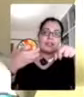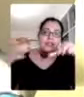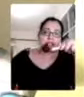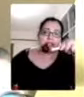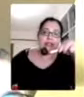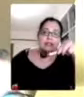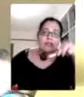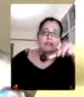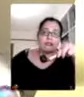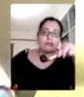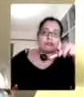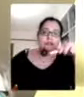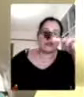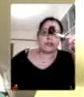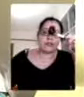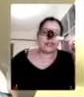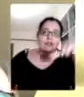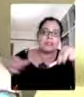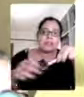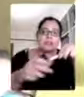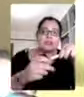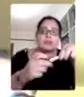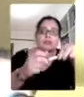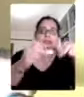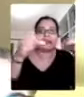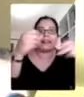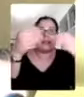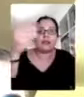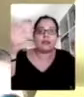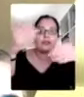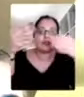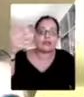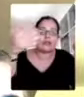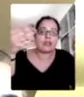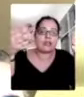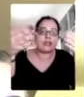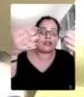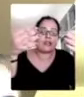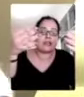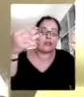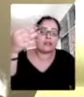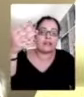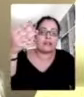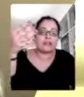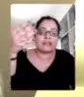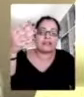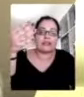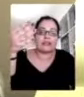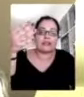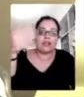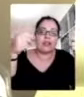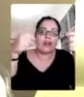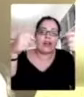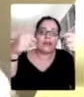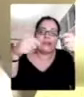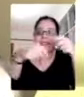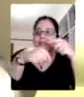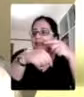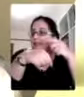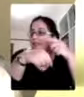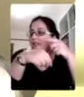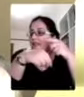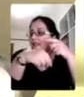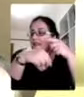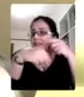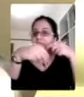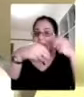şunu açtık ve doldurduk. Normalde bu kadar çok bir taraftan konuşuyoruz da o da etkili oluyor. Ama